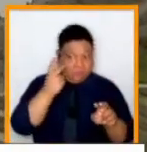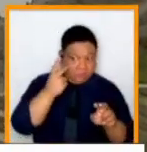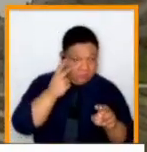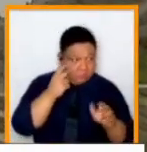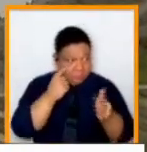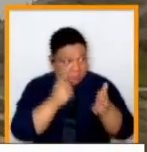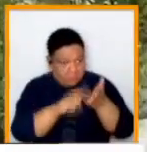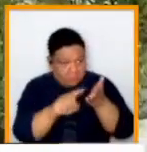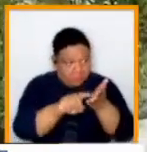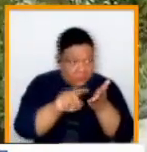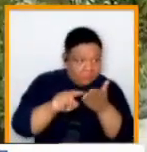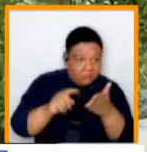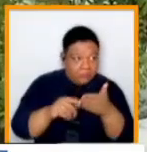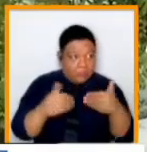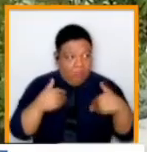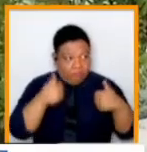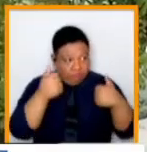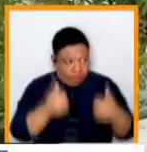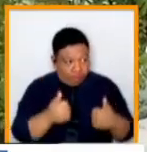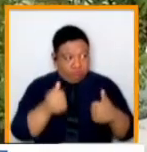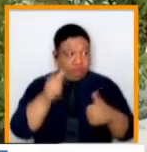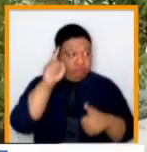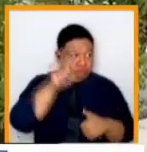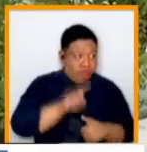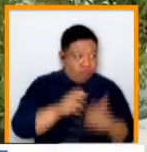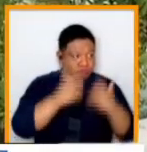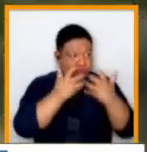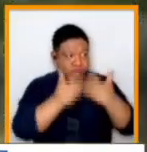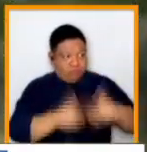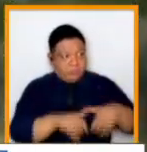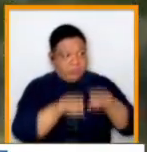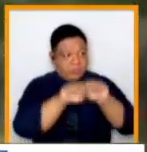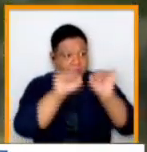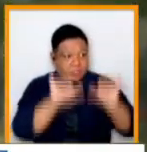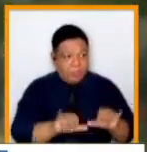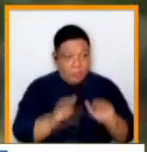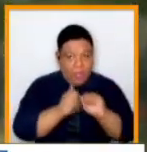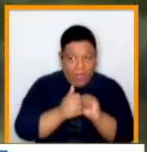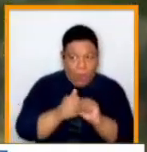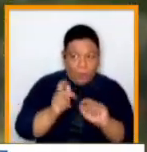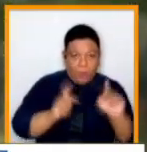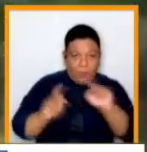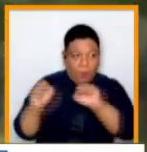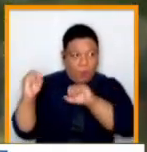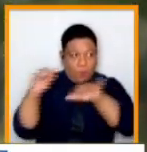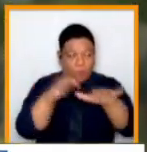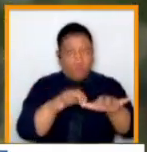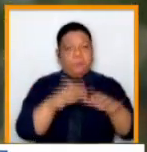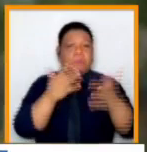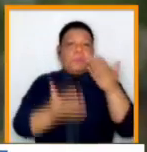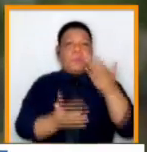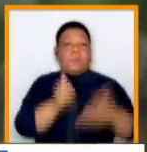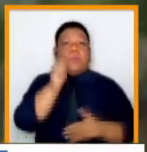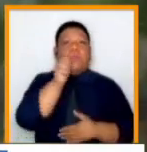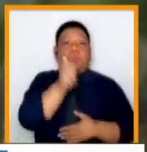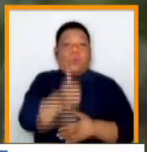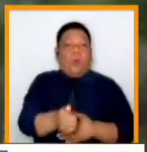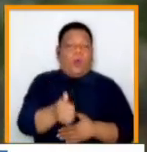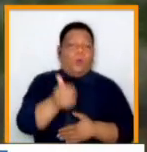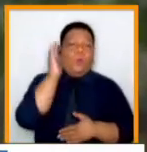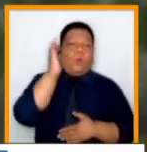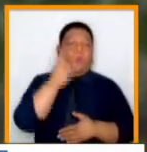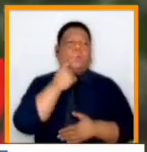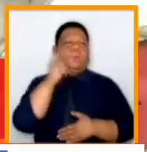meron ng mas maayos at ligtas na sistema yung parke sa pagtanggap ng mga bisita, baka bukas na bukas din ay pabuksan niya na